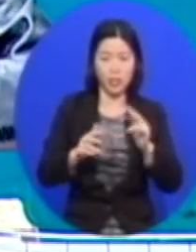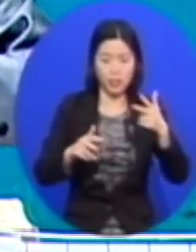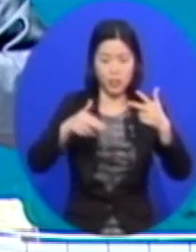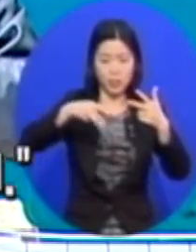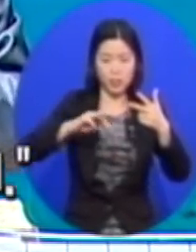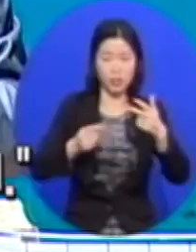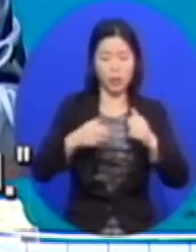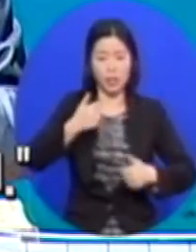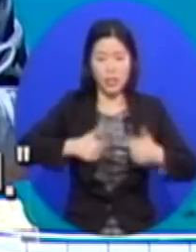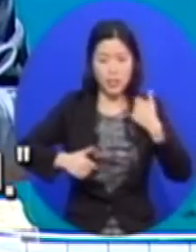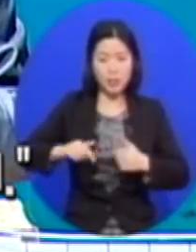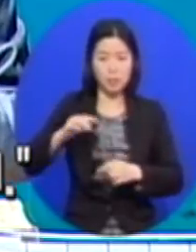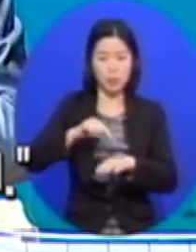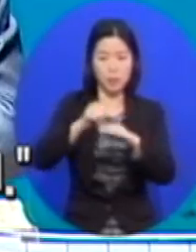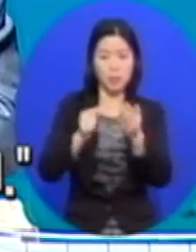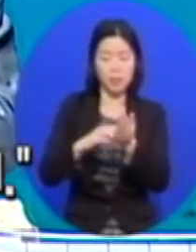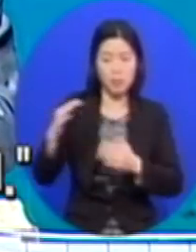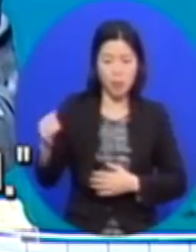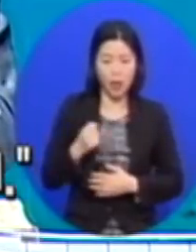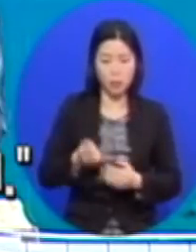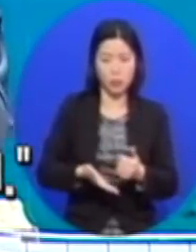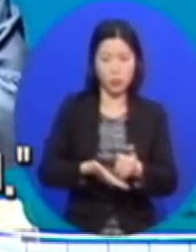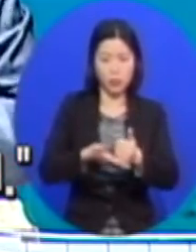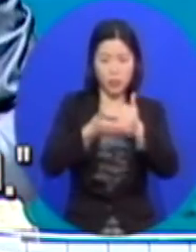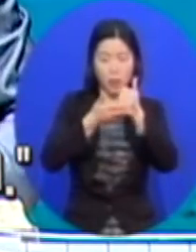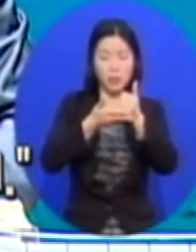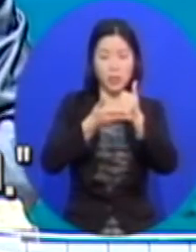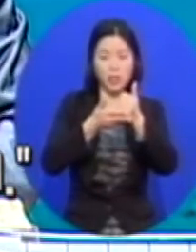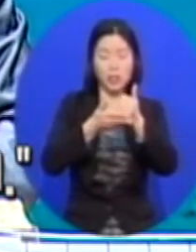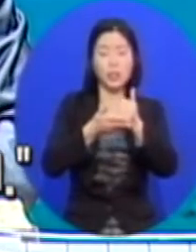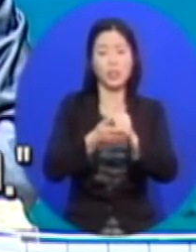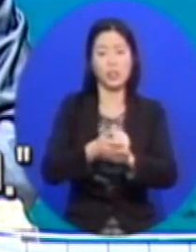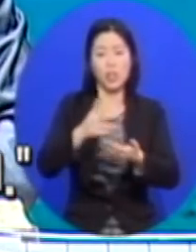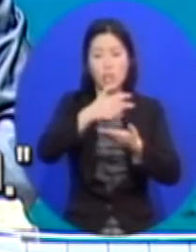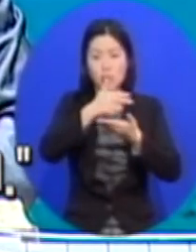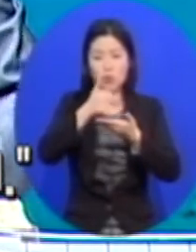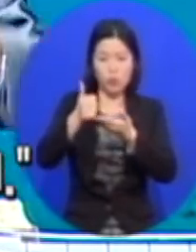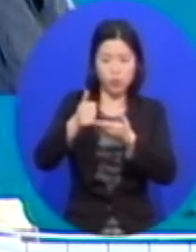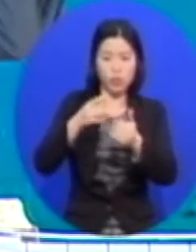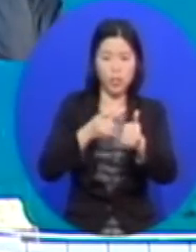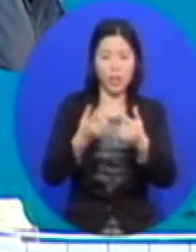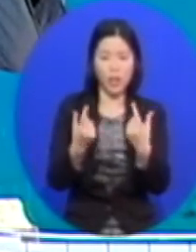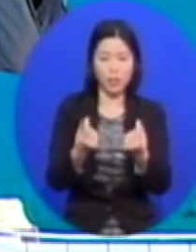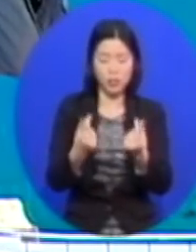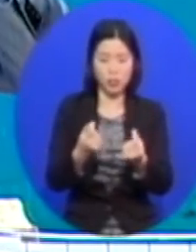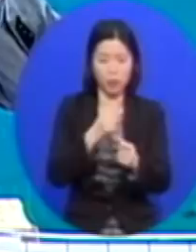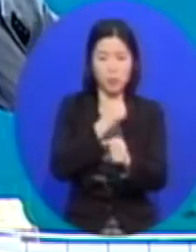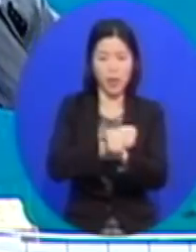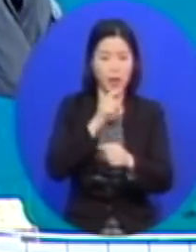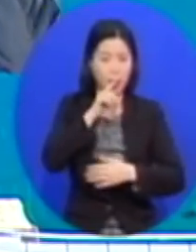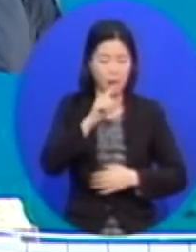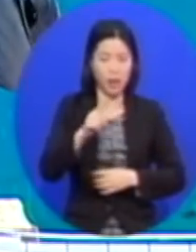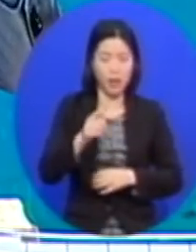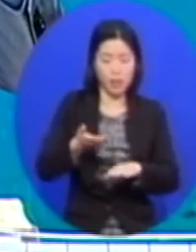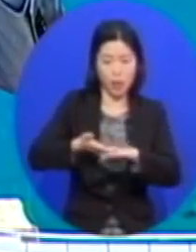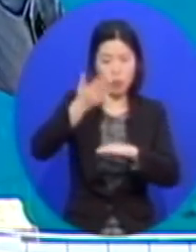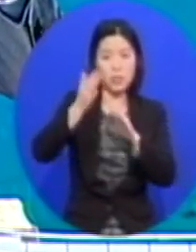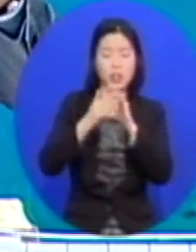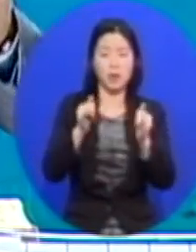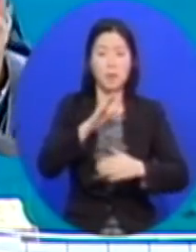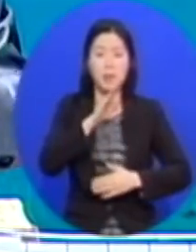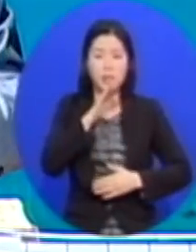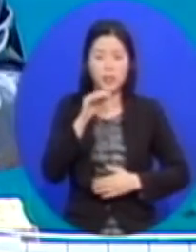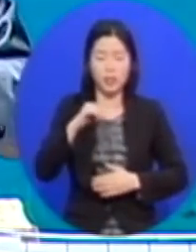기쁜 마음으로 섬기기를 주께 하듯 하라 내 윗사람에게 마땅히 내가 순종해야 될